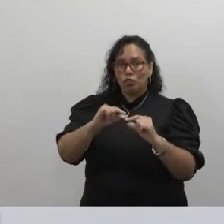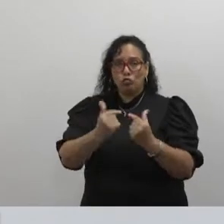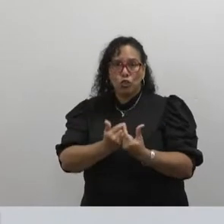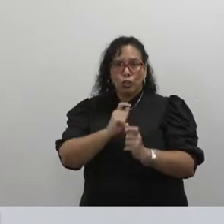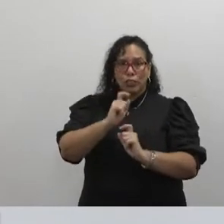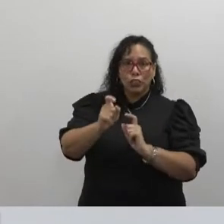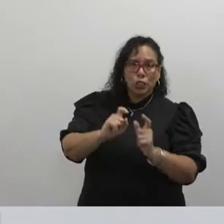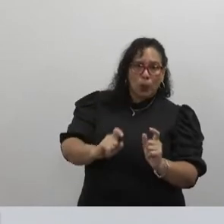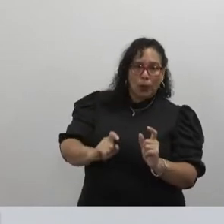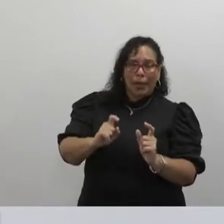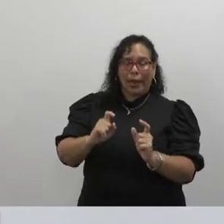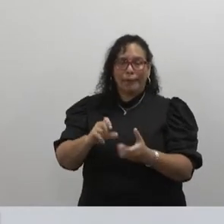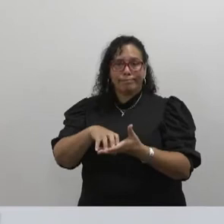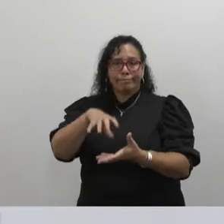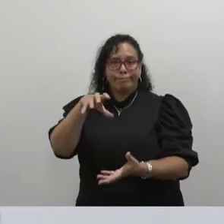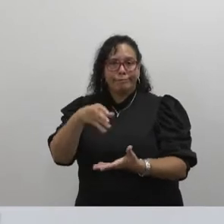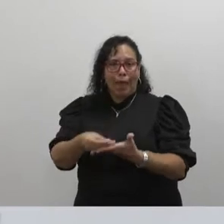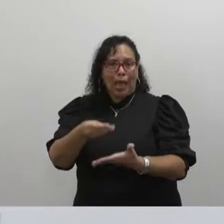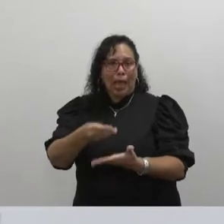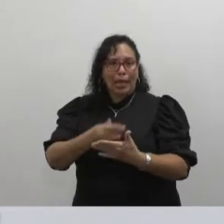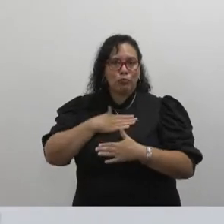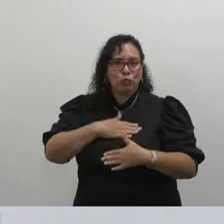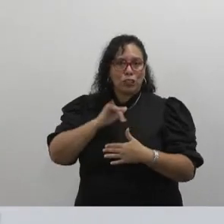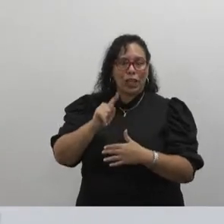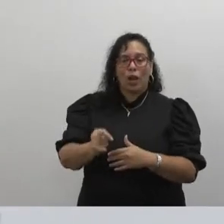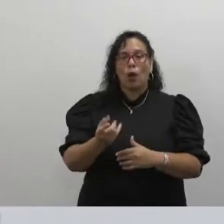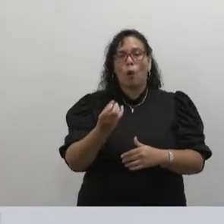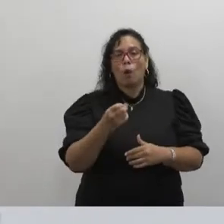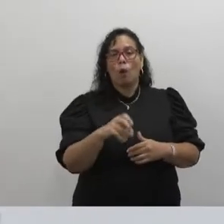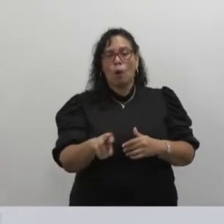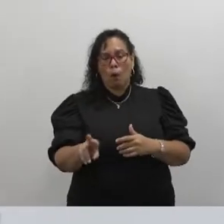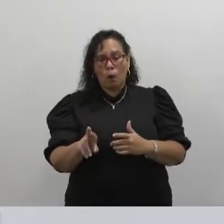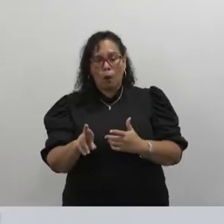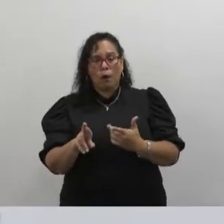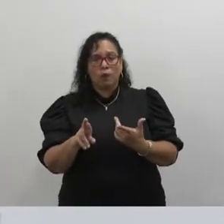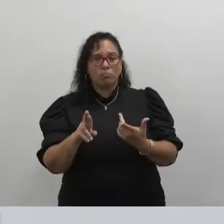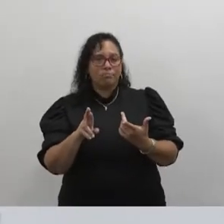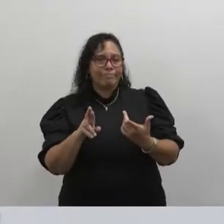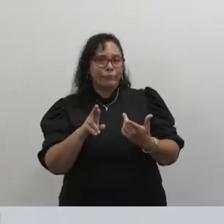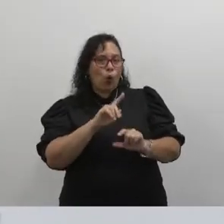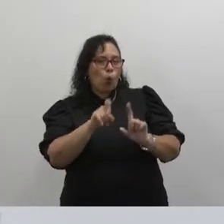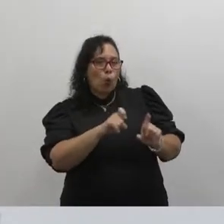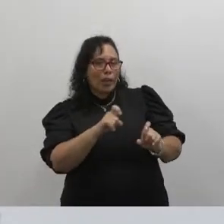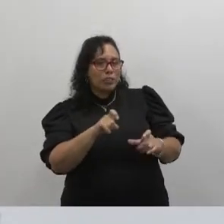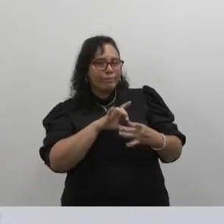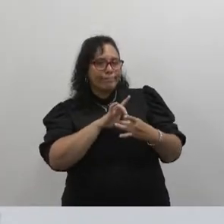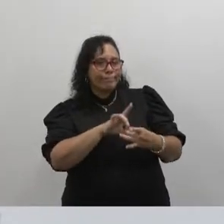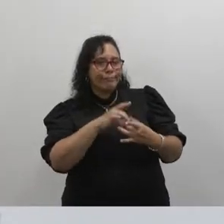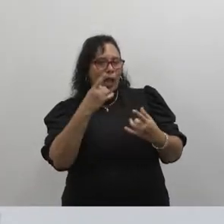thảo ca để nè thật tù bà nó cứ dương miền nơi khăn ông nâng thả hỏi